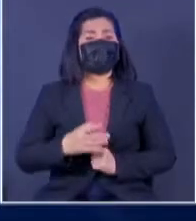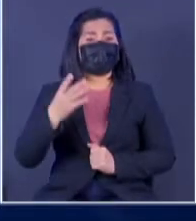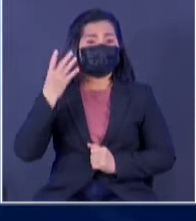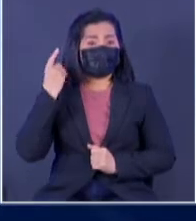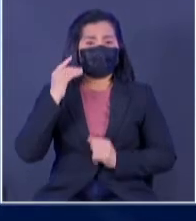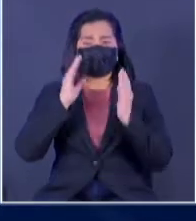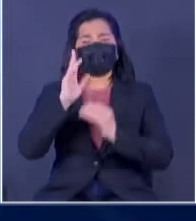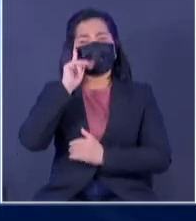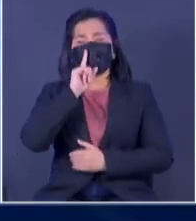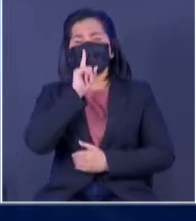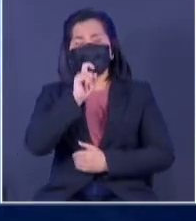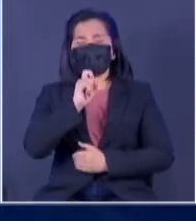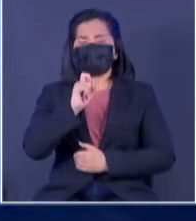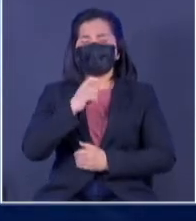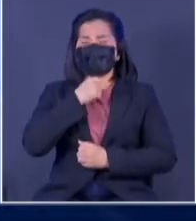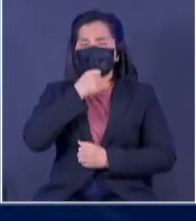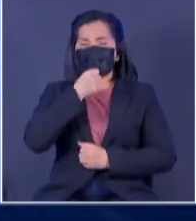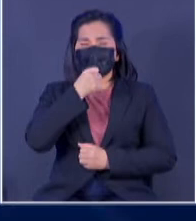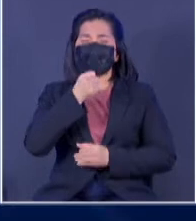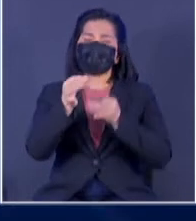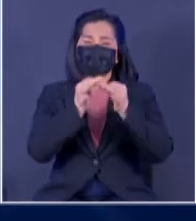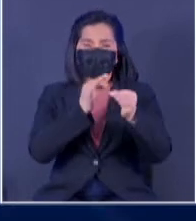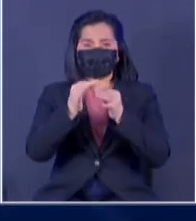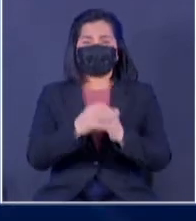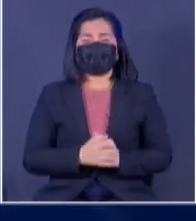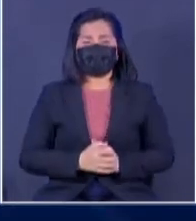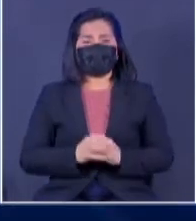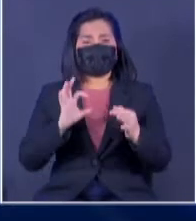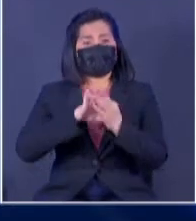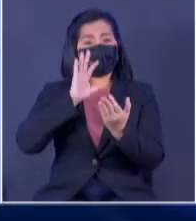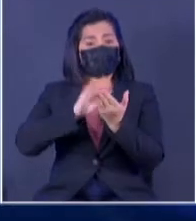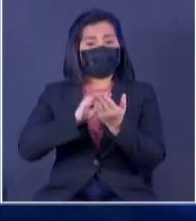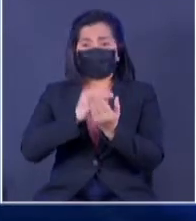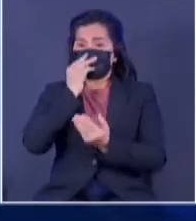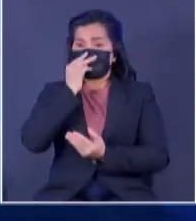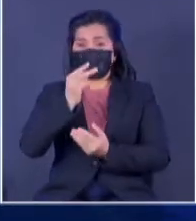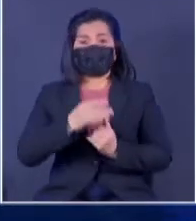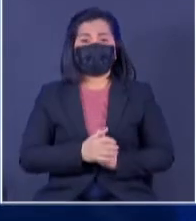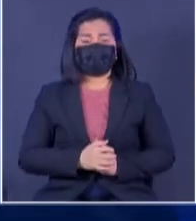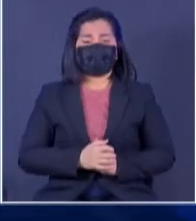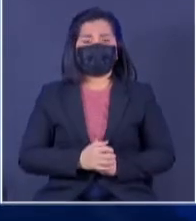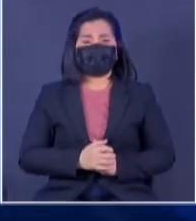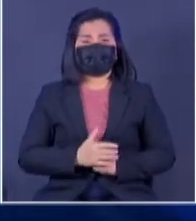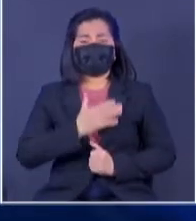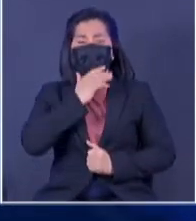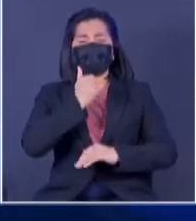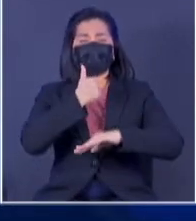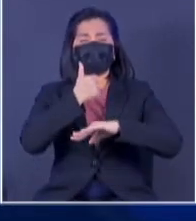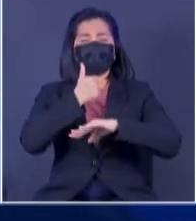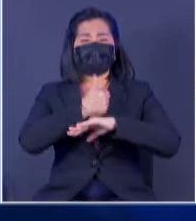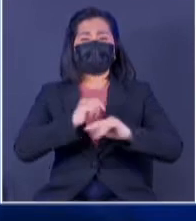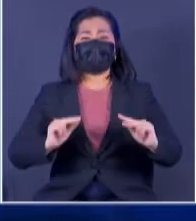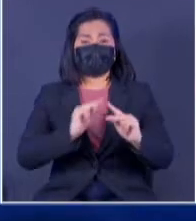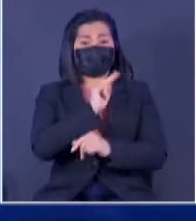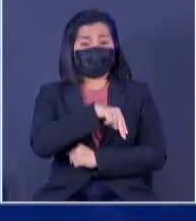านเจอนักข่าวก็ให้สัมภาษณ์ชี้แจงถึงเรื่องราวข้อมูลที่มันเกิดขึ้นคุณอนุทินชาญวีรกูลรองนายกรัฐมนตรี